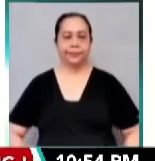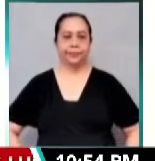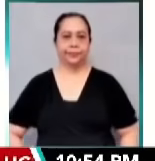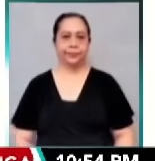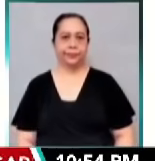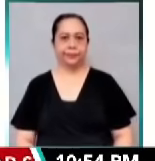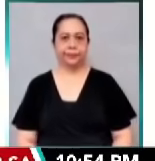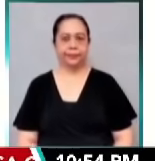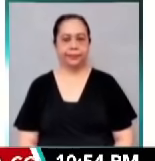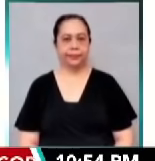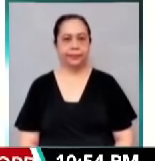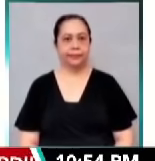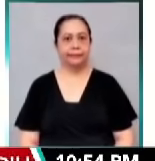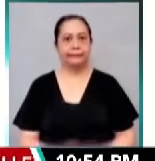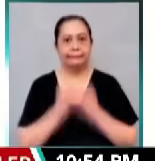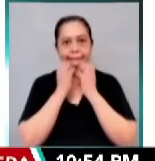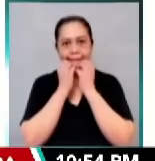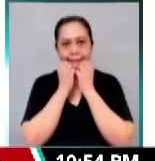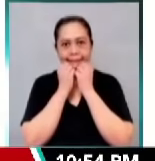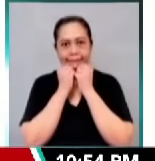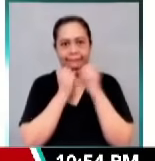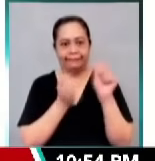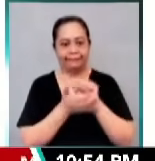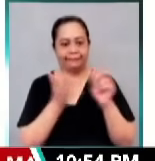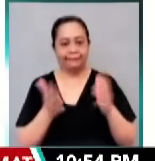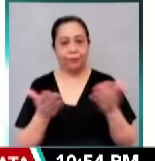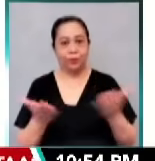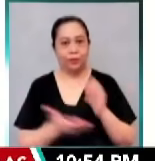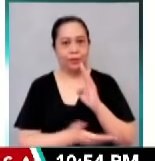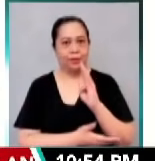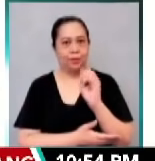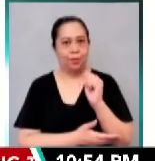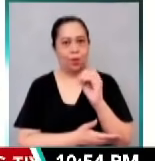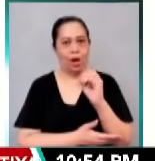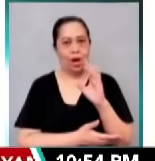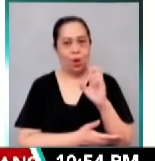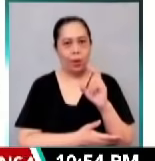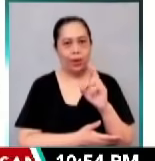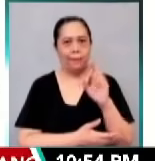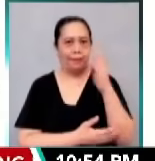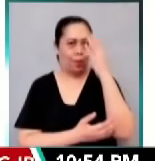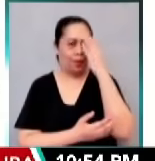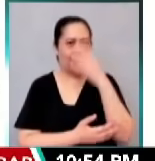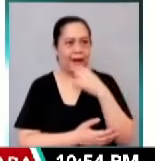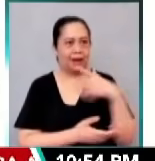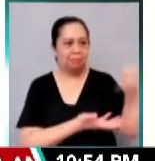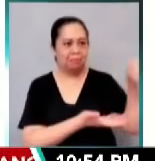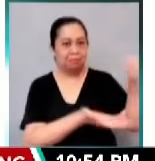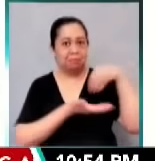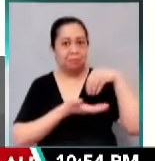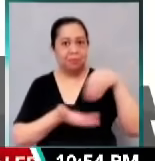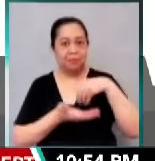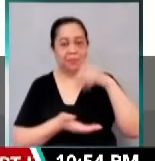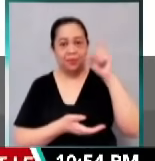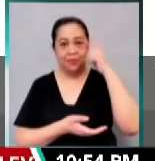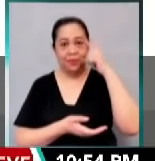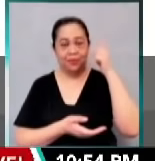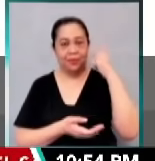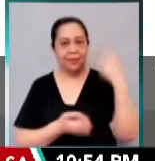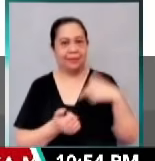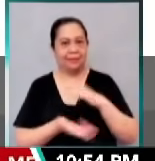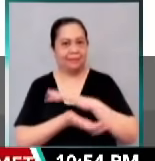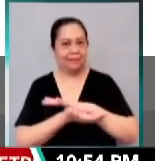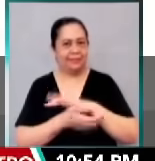Sinulit ng isang artist sa Bukawi, Bulacan ang mga dilatang ayuda na natanggap mula sa gobyerno nitong pandemya. Hindi lang kasi